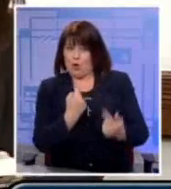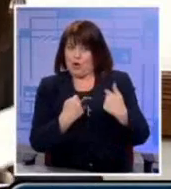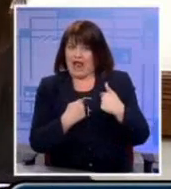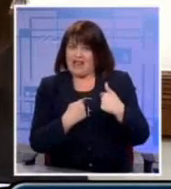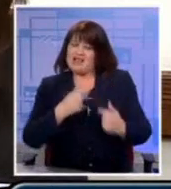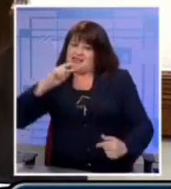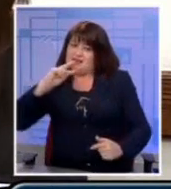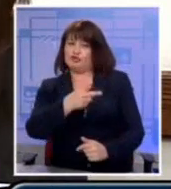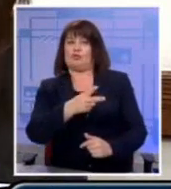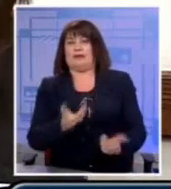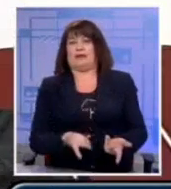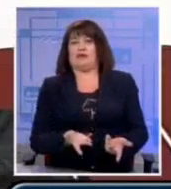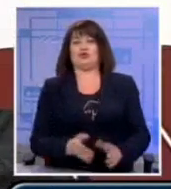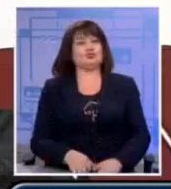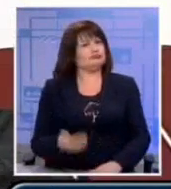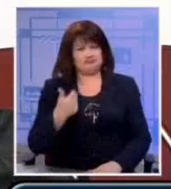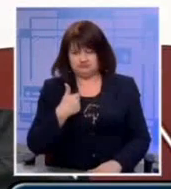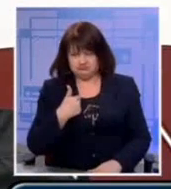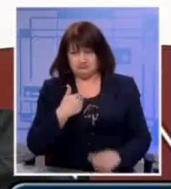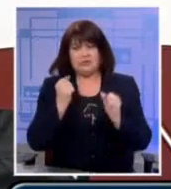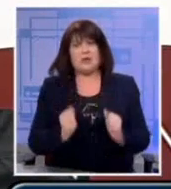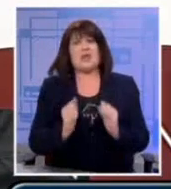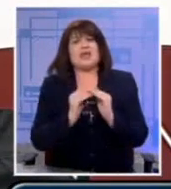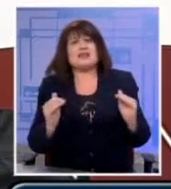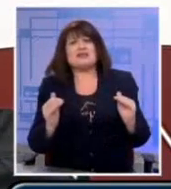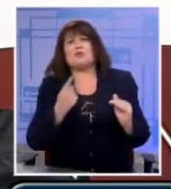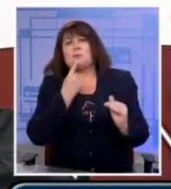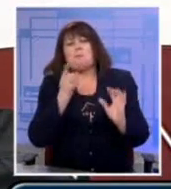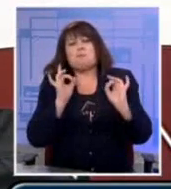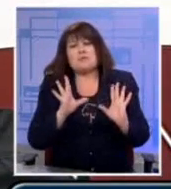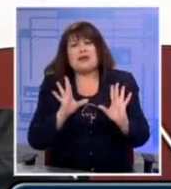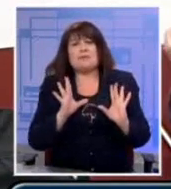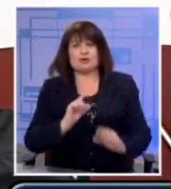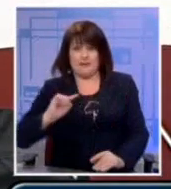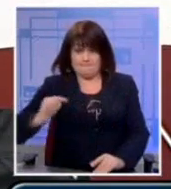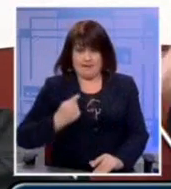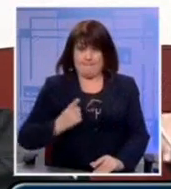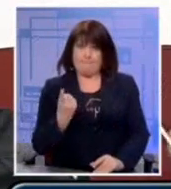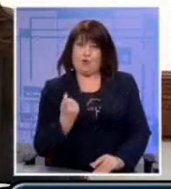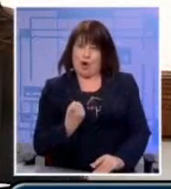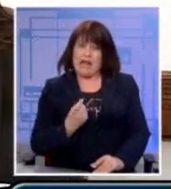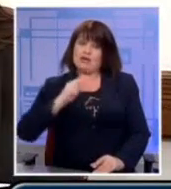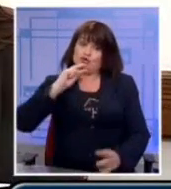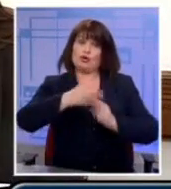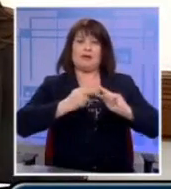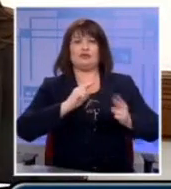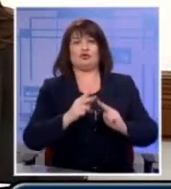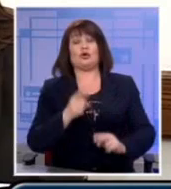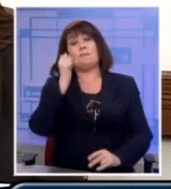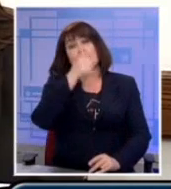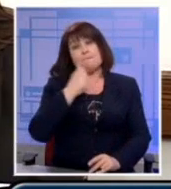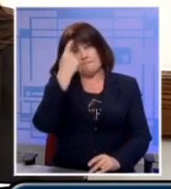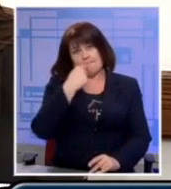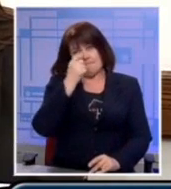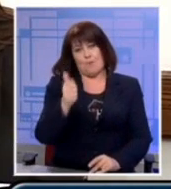Να μην είστε ετεροπροσδιοριζόμενος. Καθόμουν εδώ ήσυχος και δεν μίλησα καθόλου. Προκλήθηκα από εσάς. Να αυτοπροσδιορίζεστε.